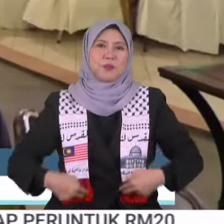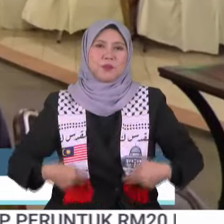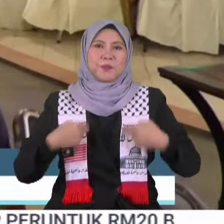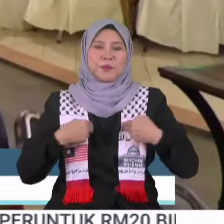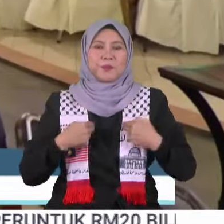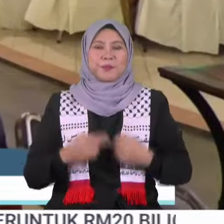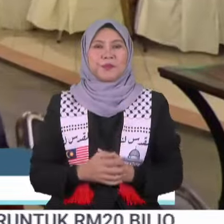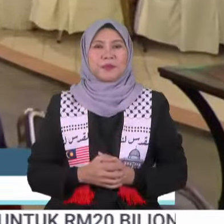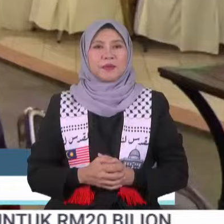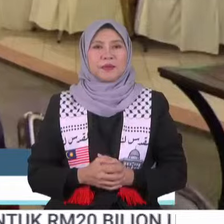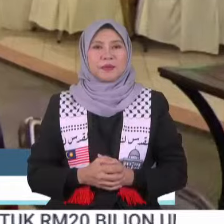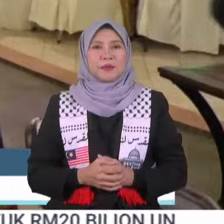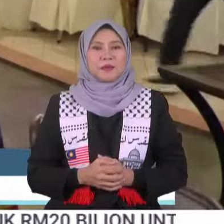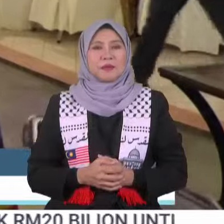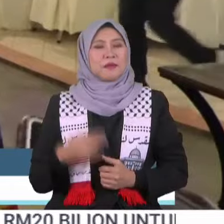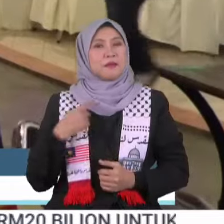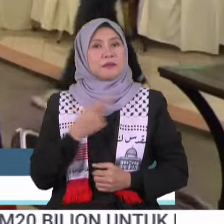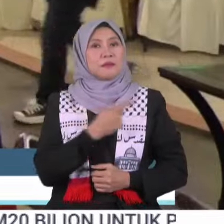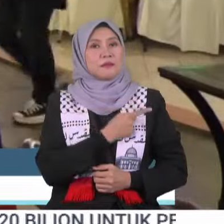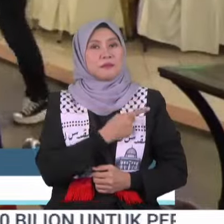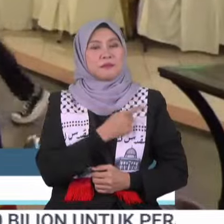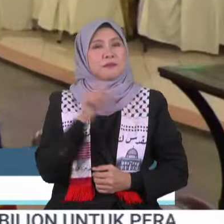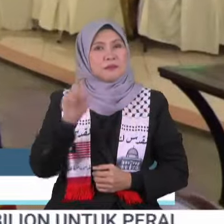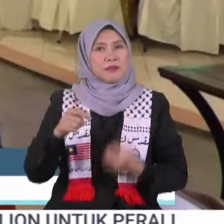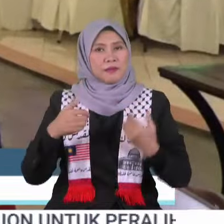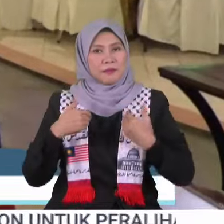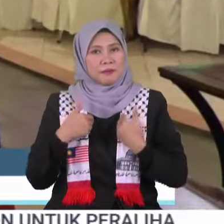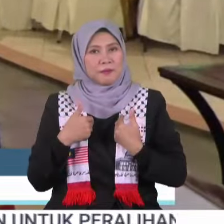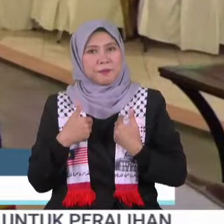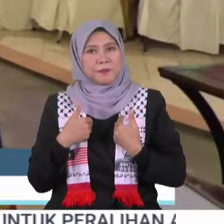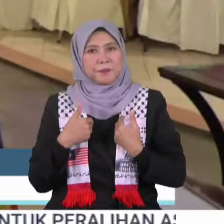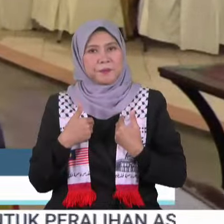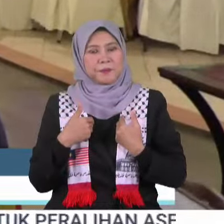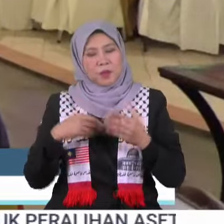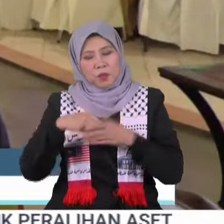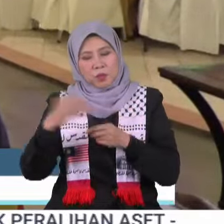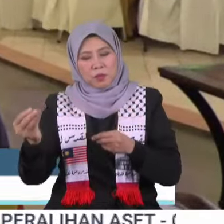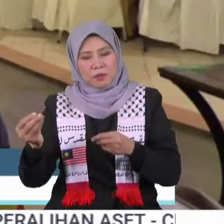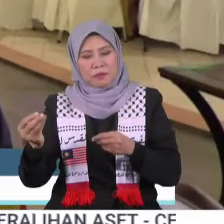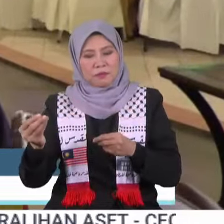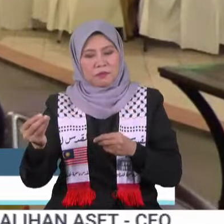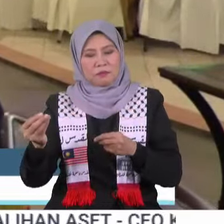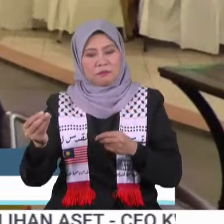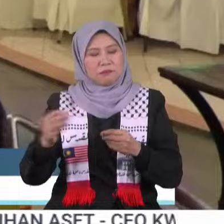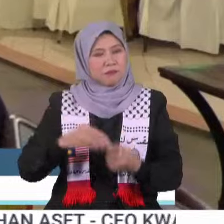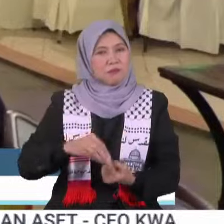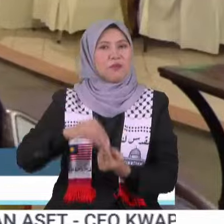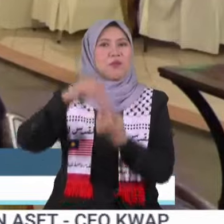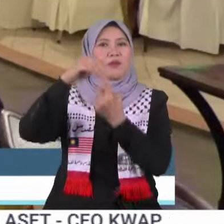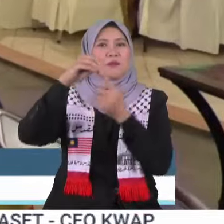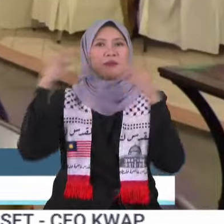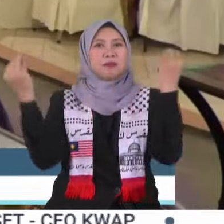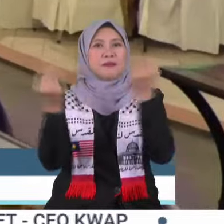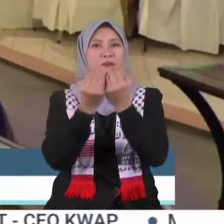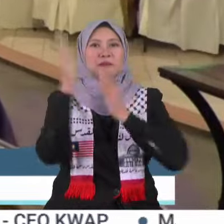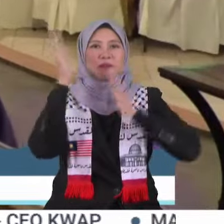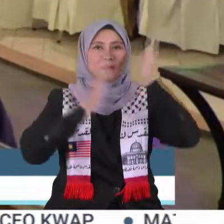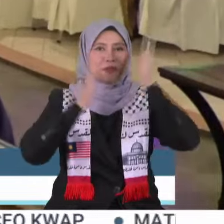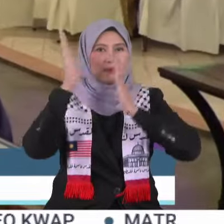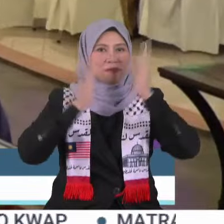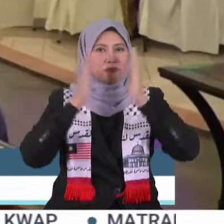mesti cungkilkan segala yang ada, kita mesti keluarkan segala keunikan masyarakat Malaysia yang